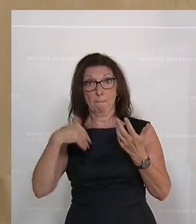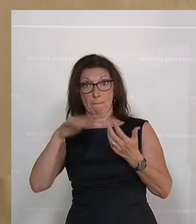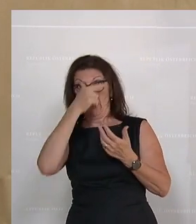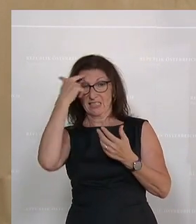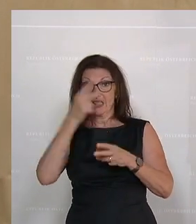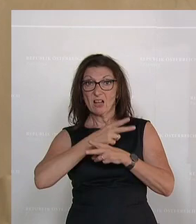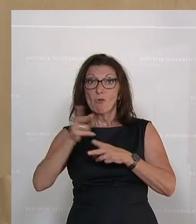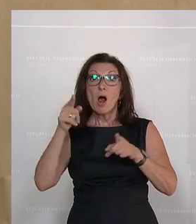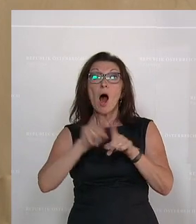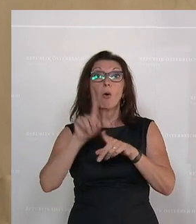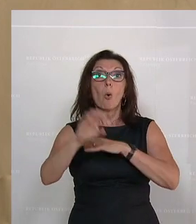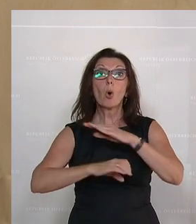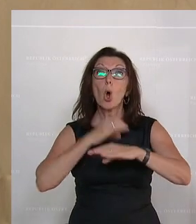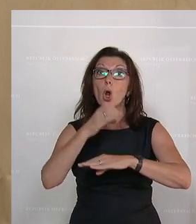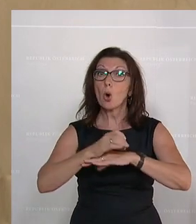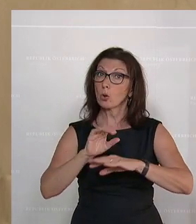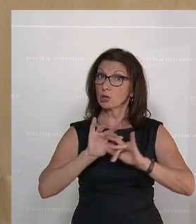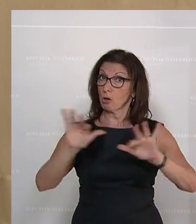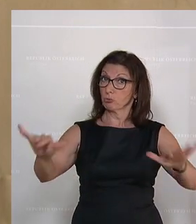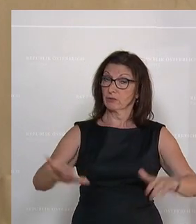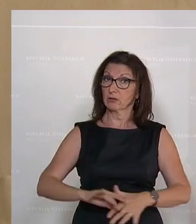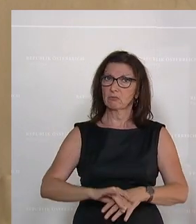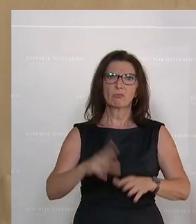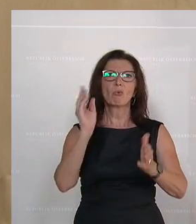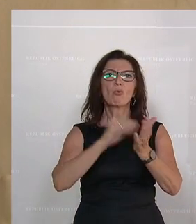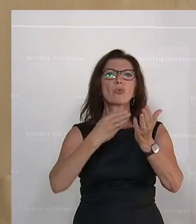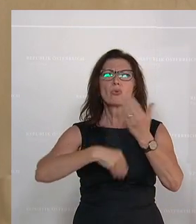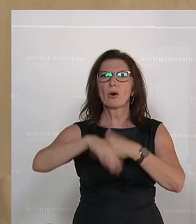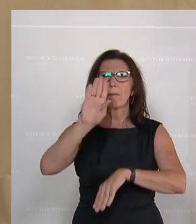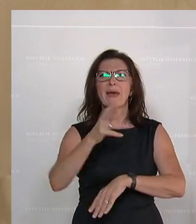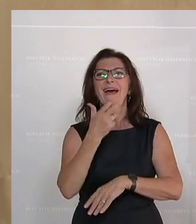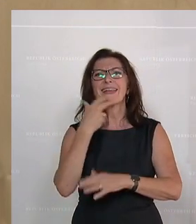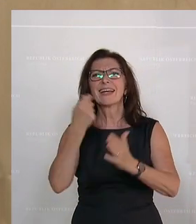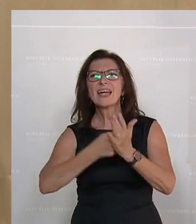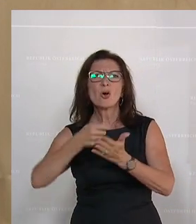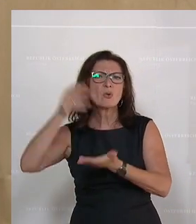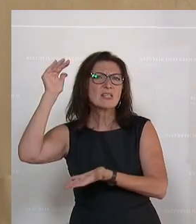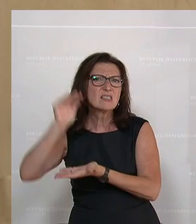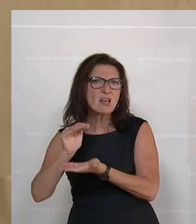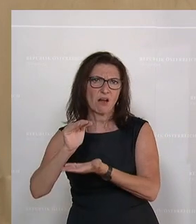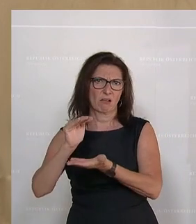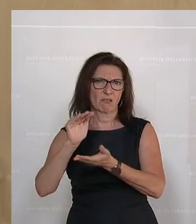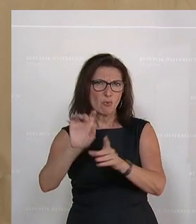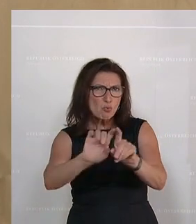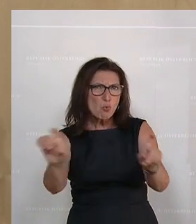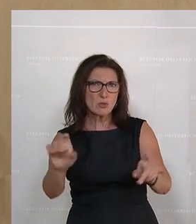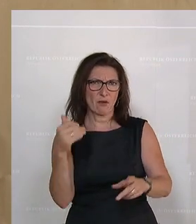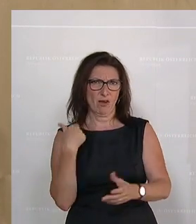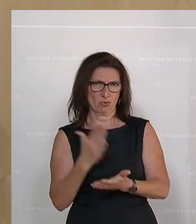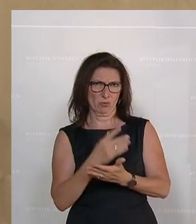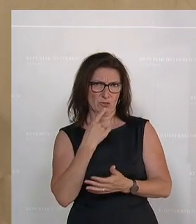und darüber hinaus gibt es viele andere dinge bei energie kostensenkungen die gute gutschein wurde erwähnt